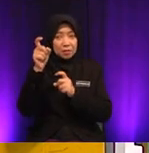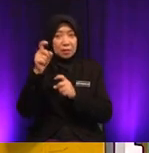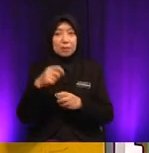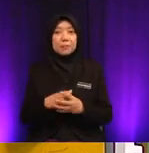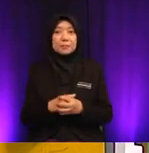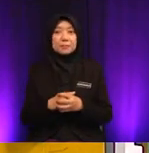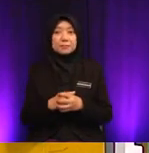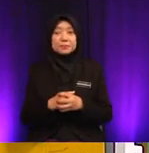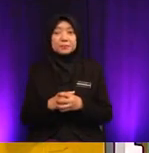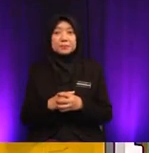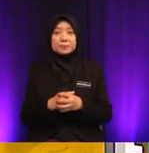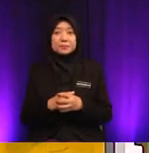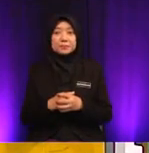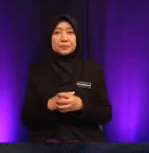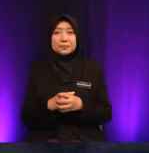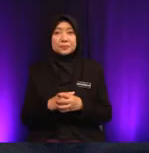bagi